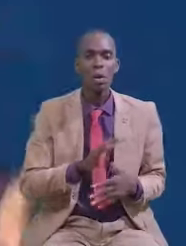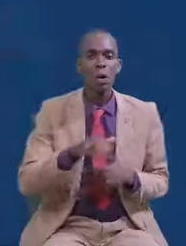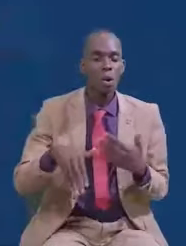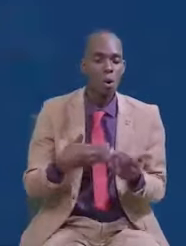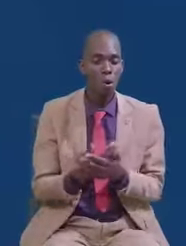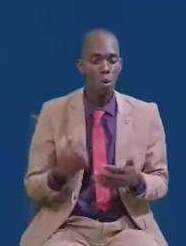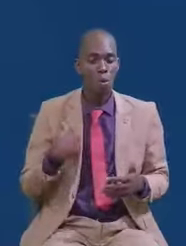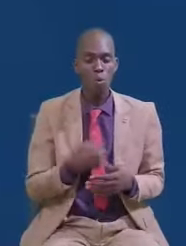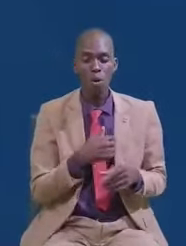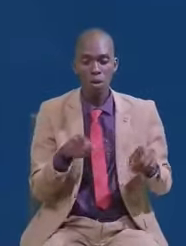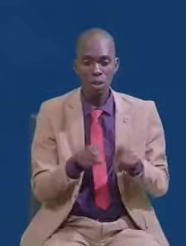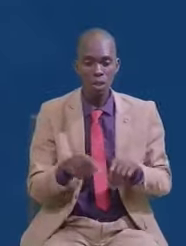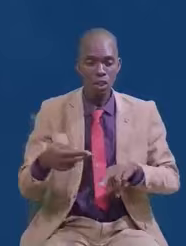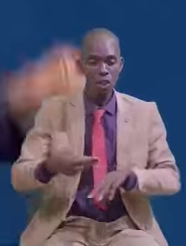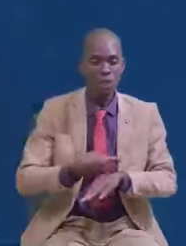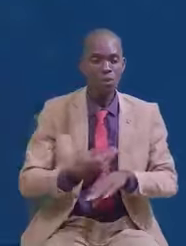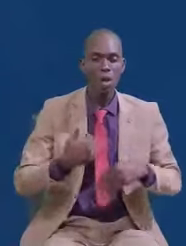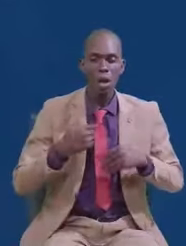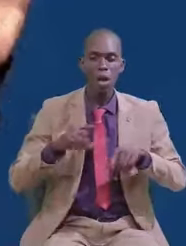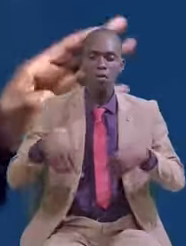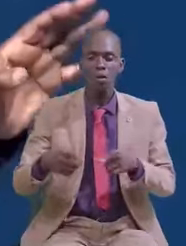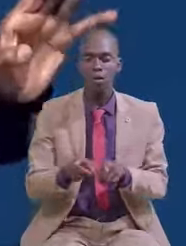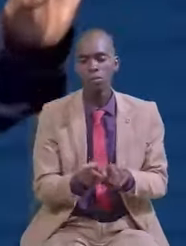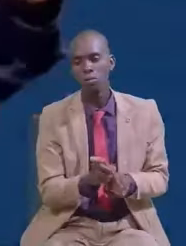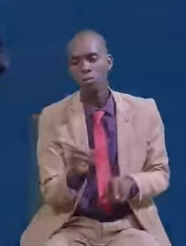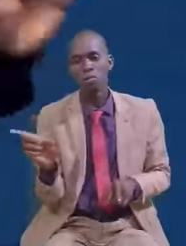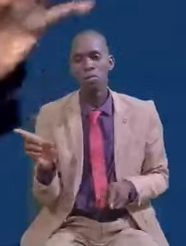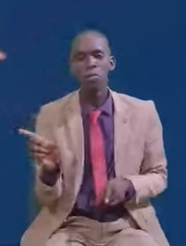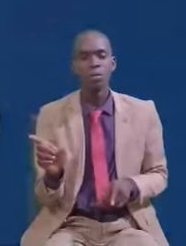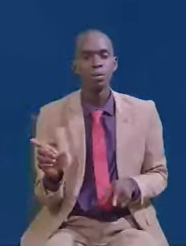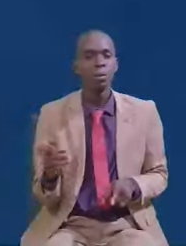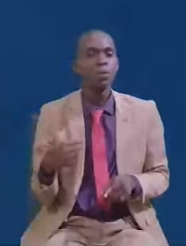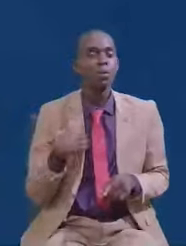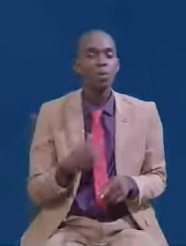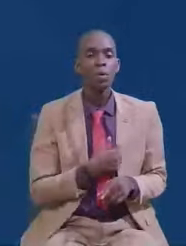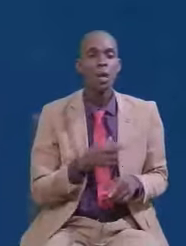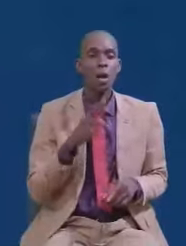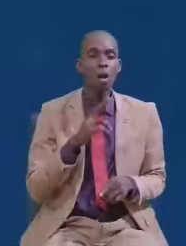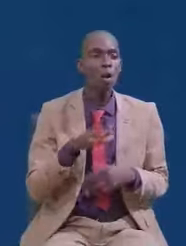Nous étions tous errants comme des brebis. Nous, partout.